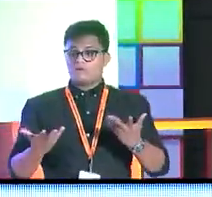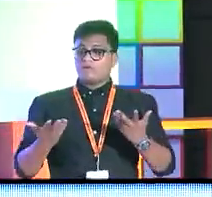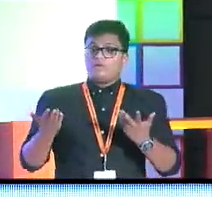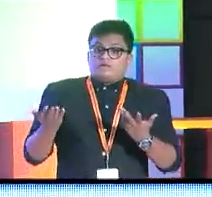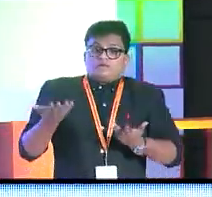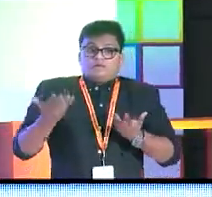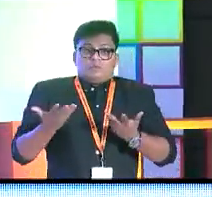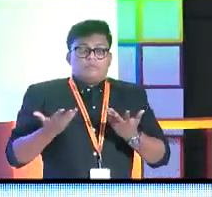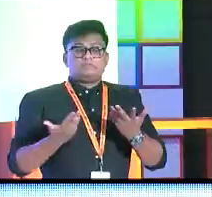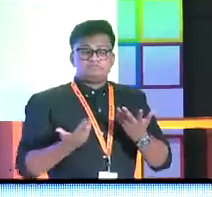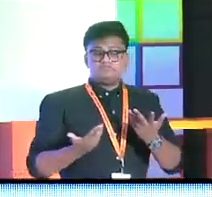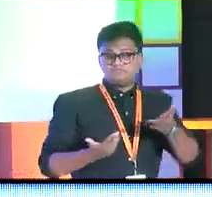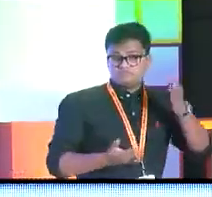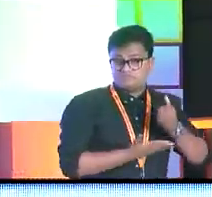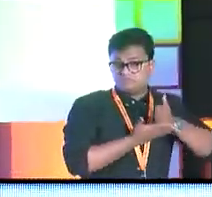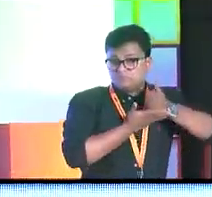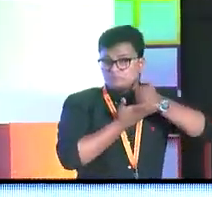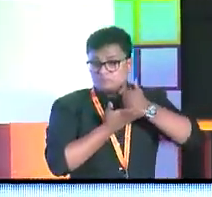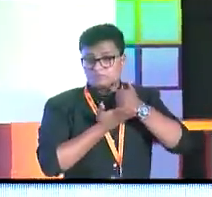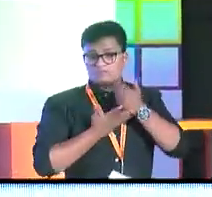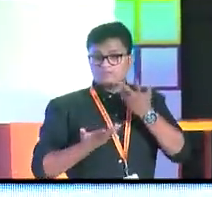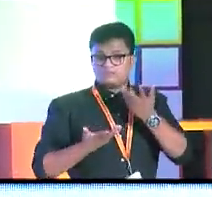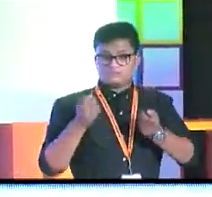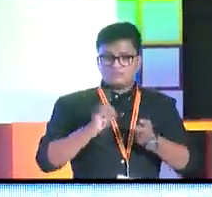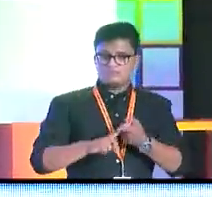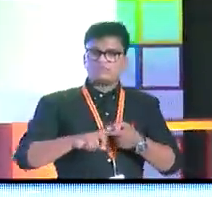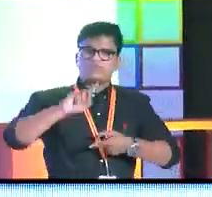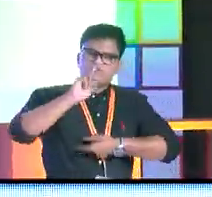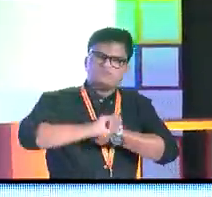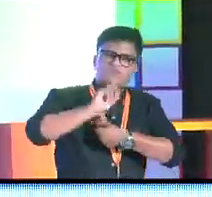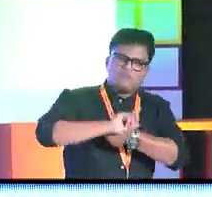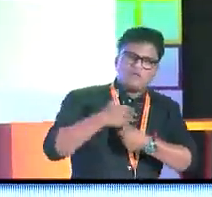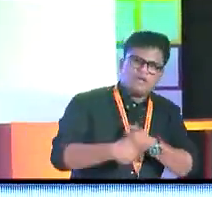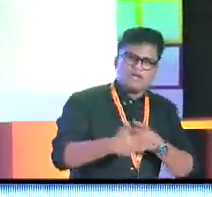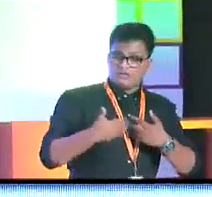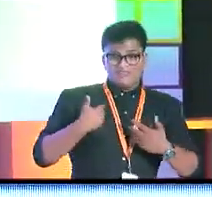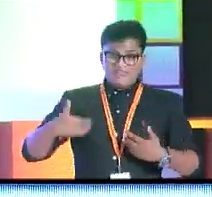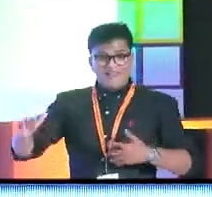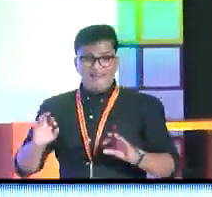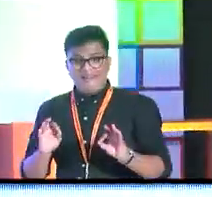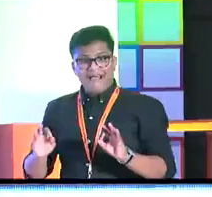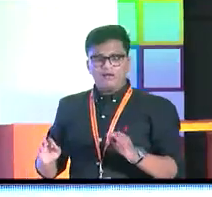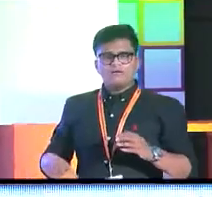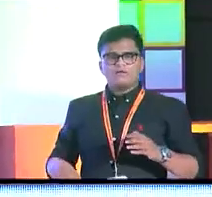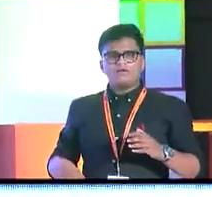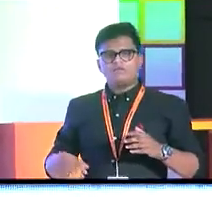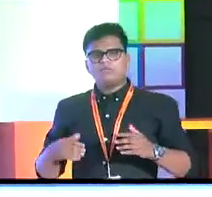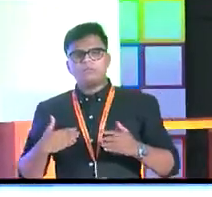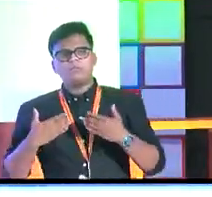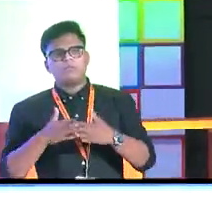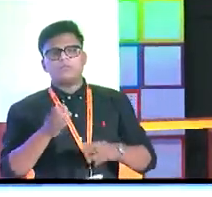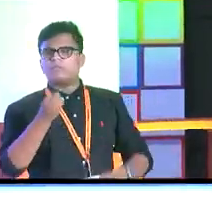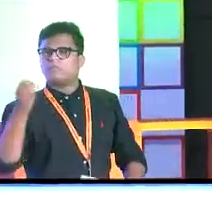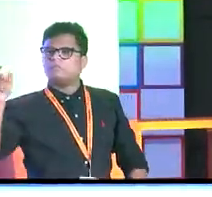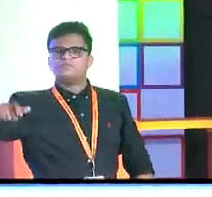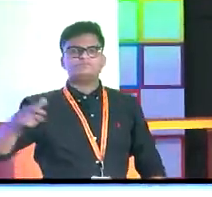the grace of God बहुत सारी चीज़ों से day to day में struggle नहीं किया है, हम people like us are exposed.